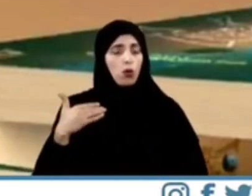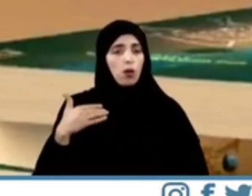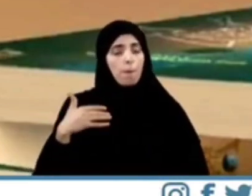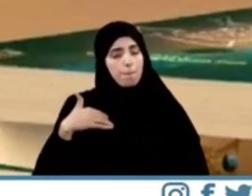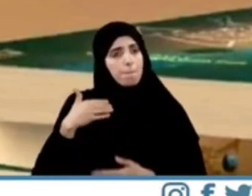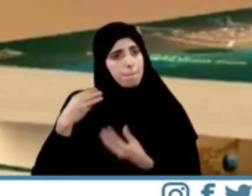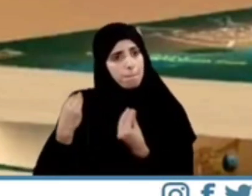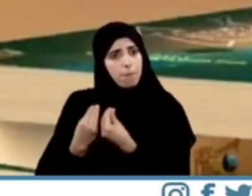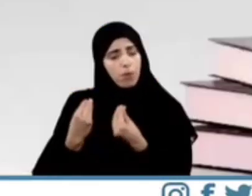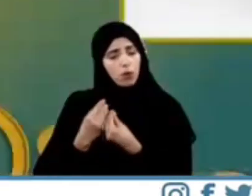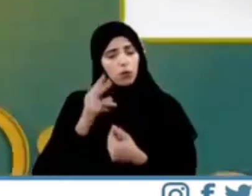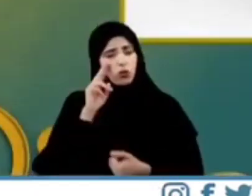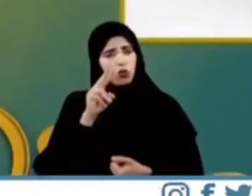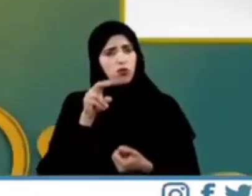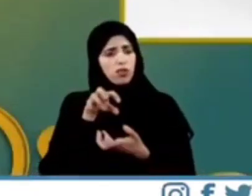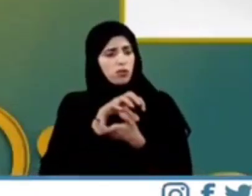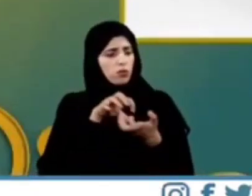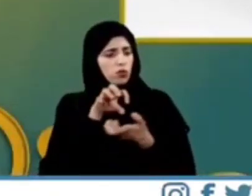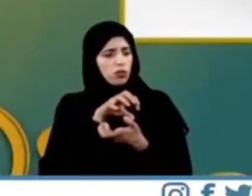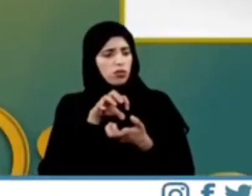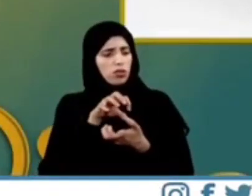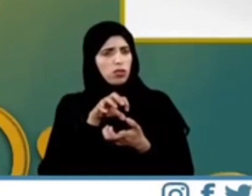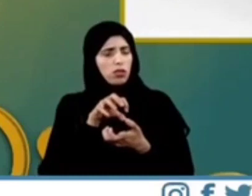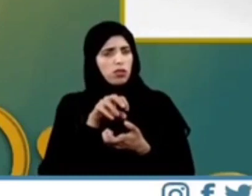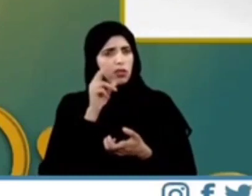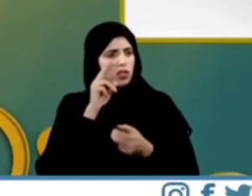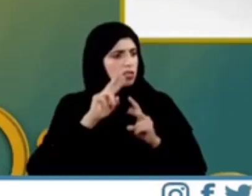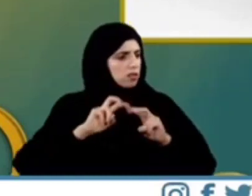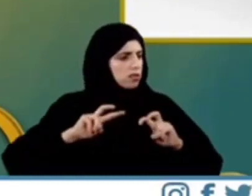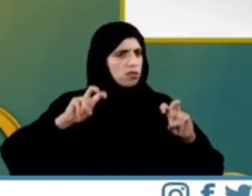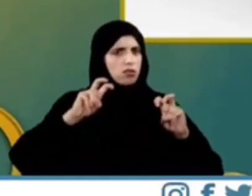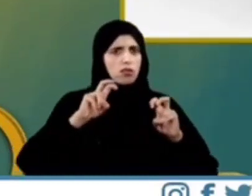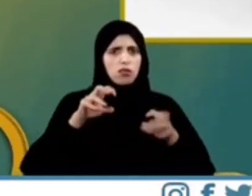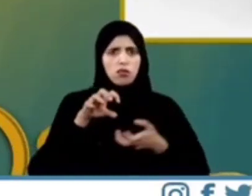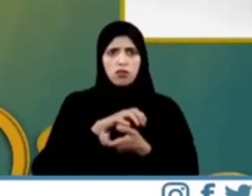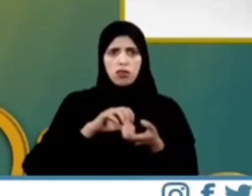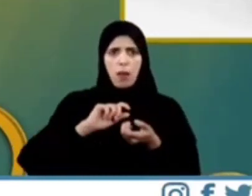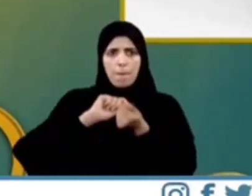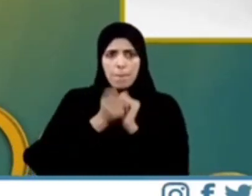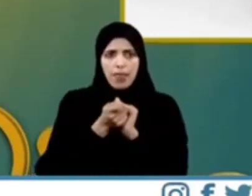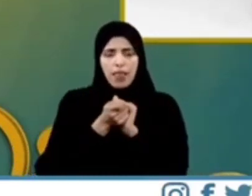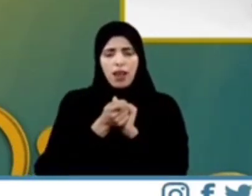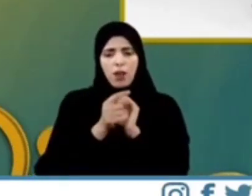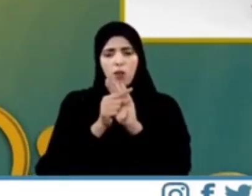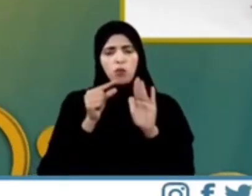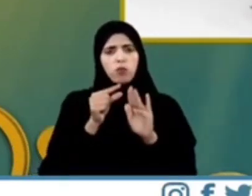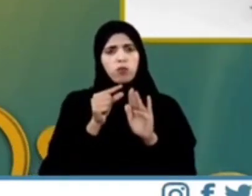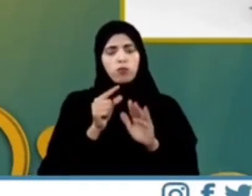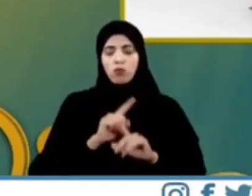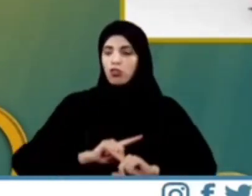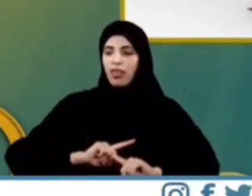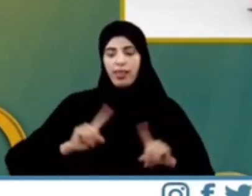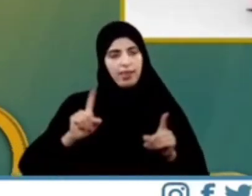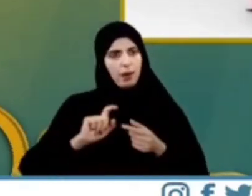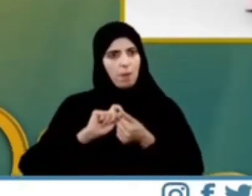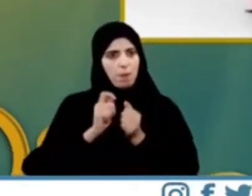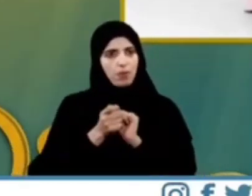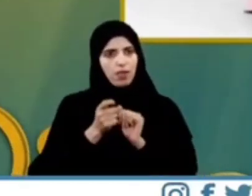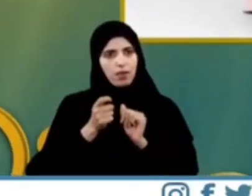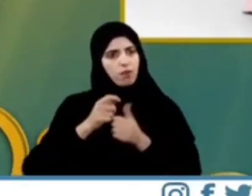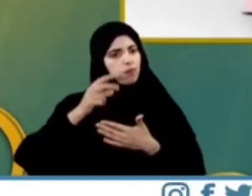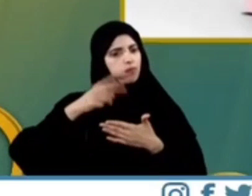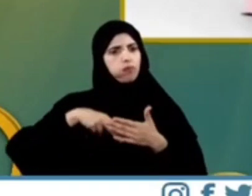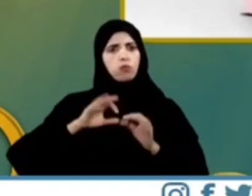طلعنا مع بعض، لاحظت في مشكلة، جالسين يحكوا لي عن مشكلة، حابين إنه يغيروا شيء. قلت ما ممكن، إحنا